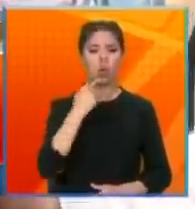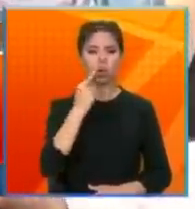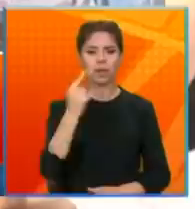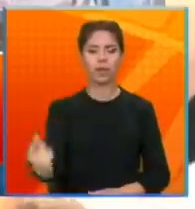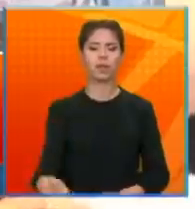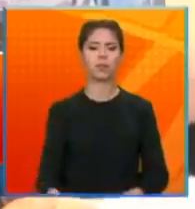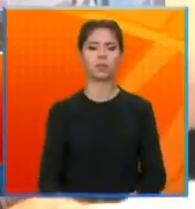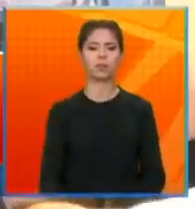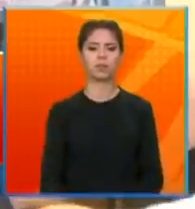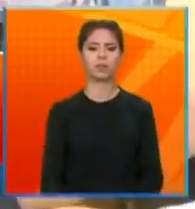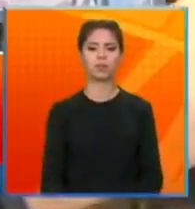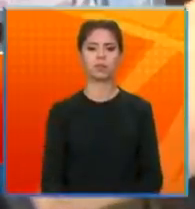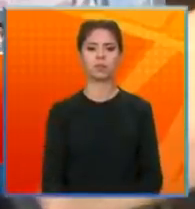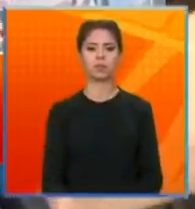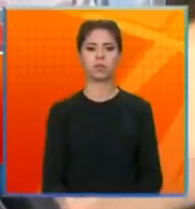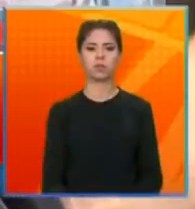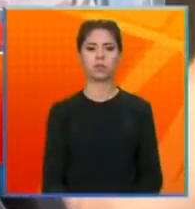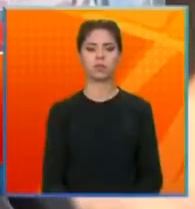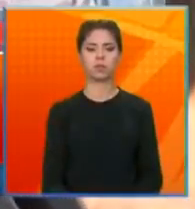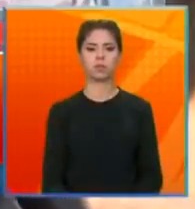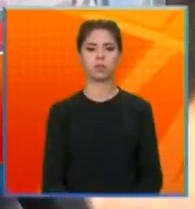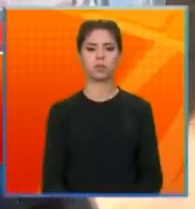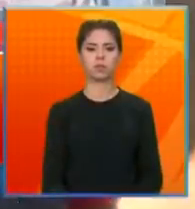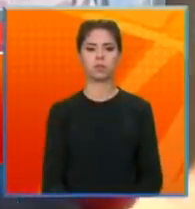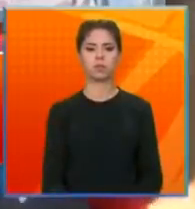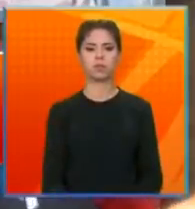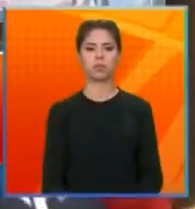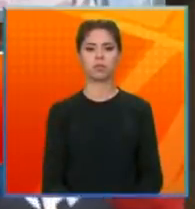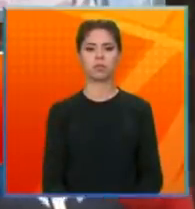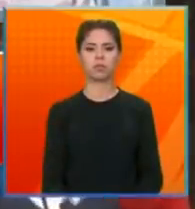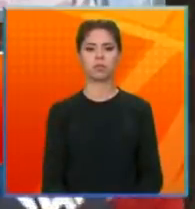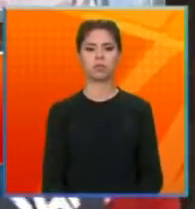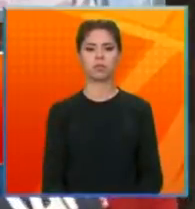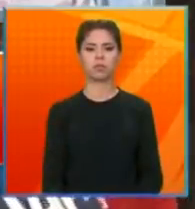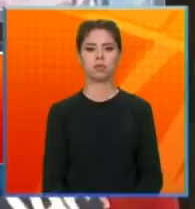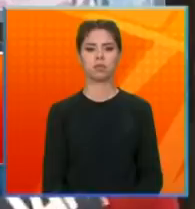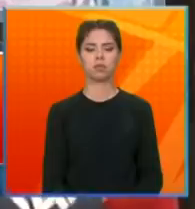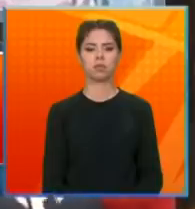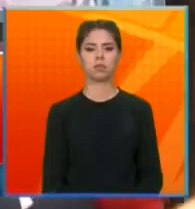ne istediniz ya? Bir tırnak çocuk ya. Günlük şuradaki oynuyor biz tabii.